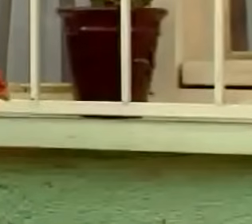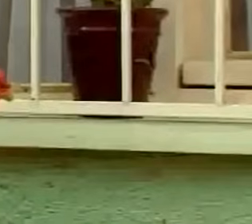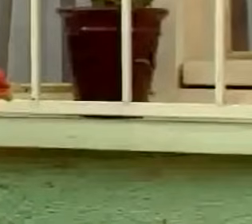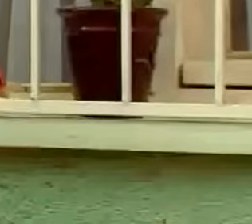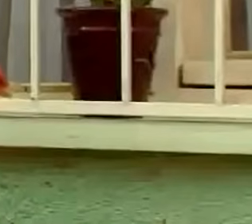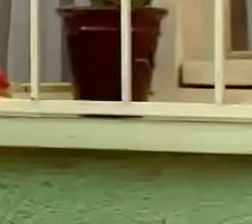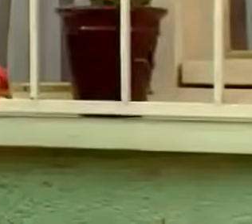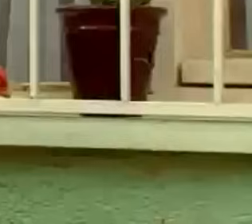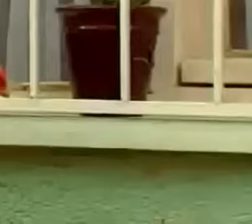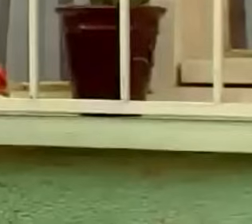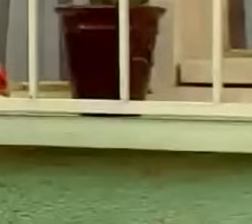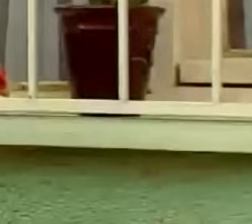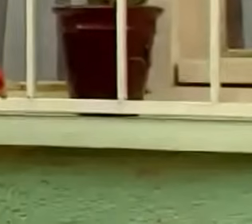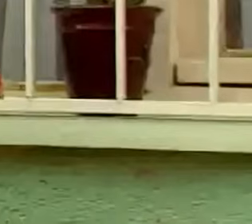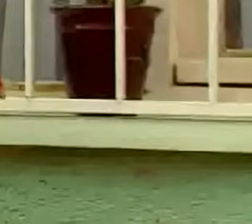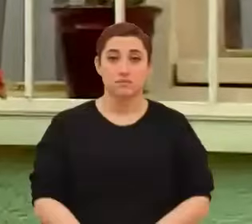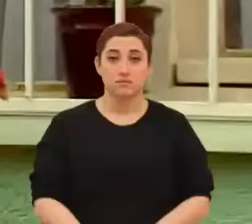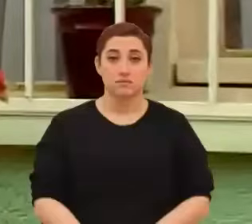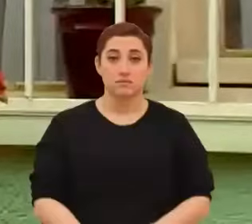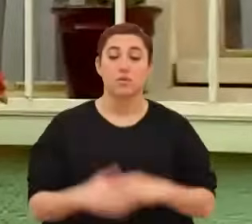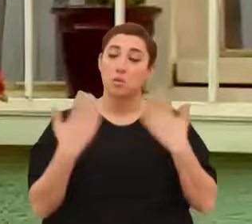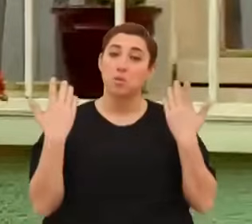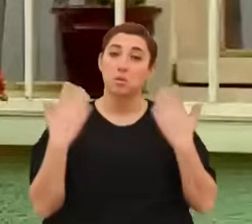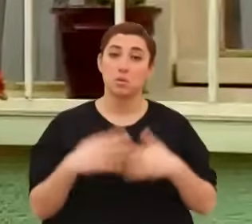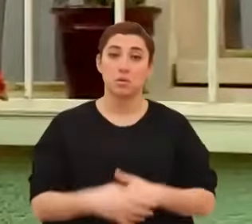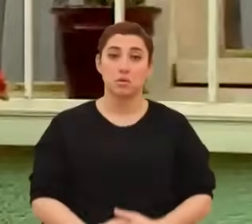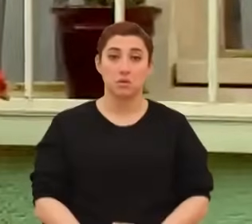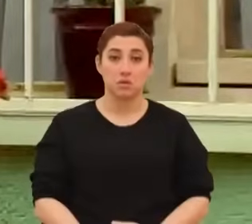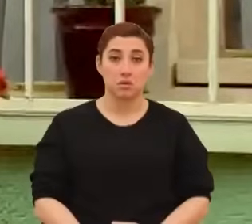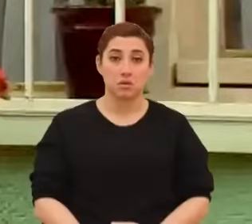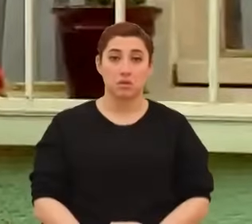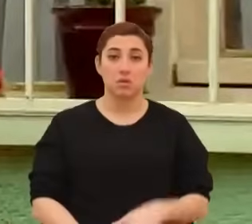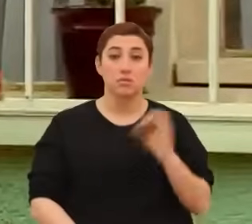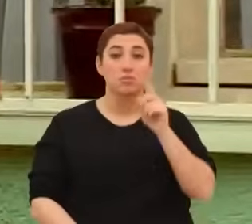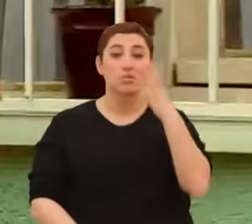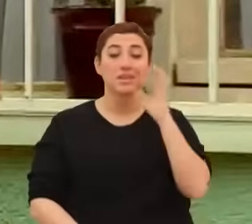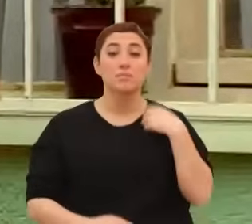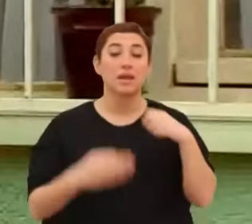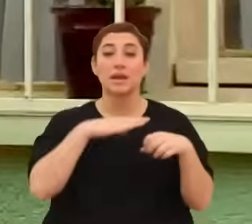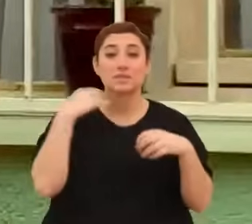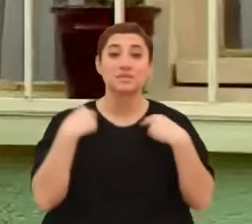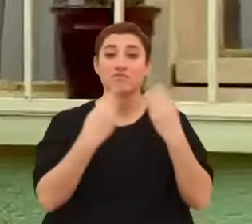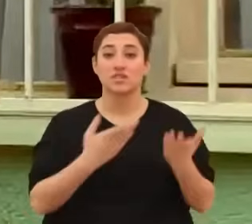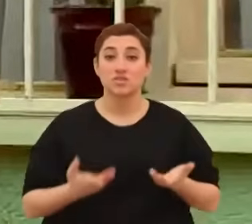Niyazi tavuğu okşarken birden duraksadı. Allah Allah ya. Tamam da bunu kime kestireceğiz ya?